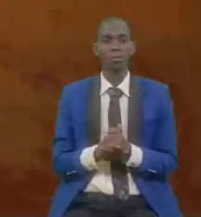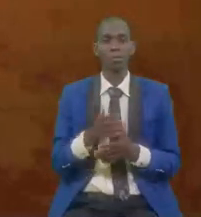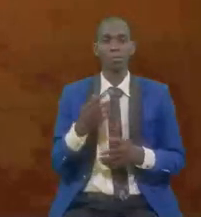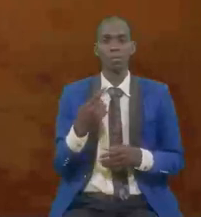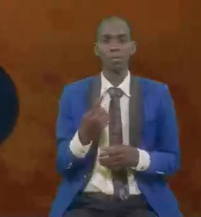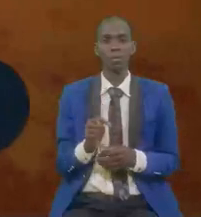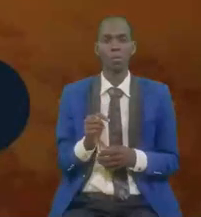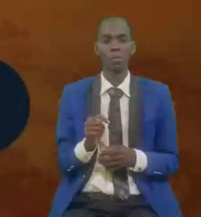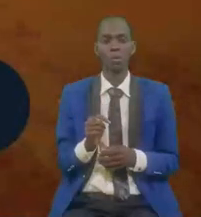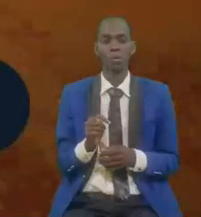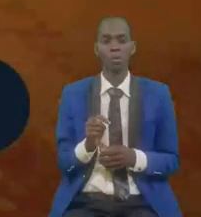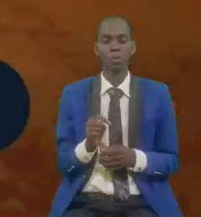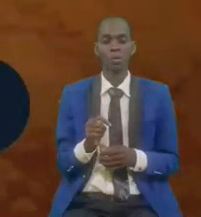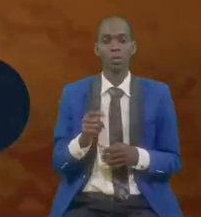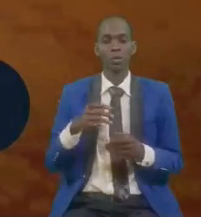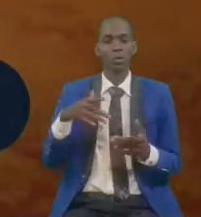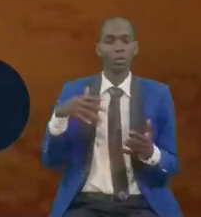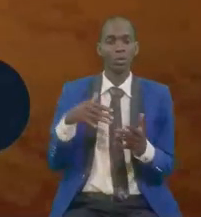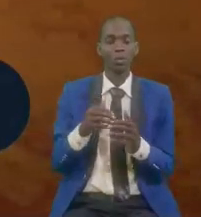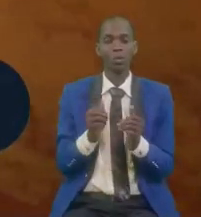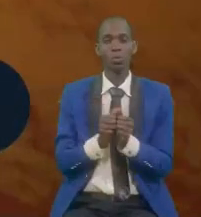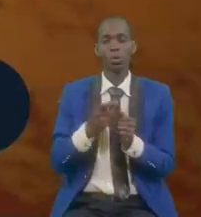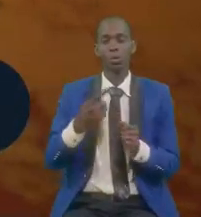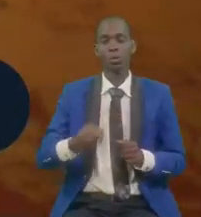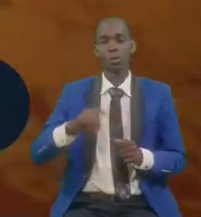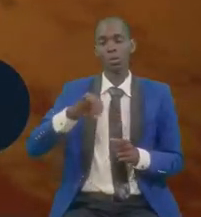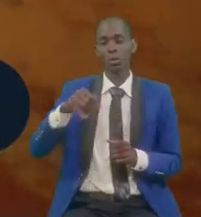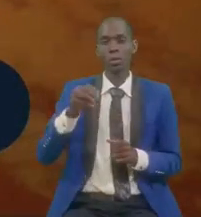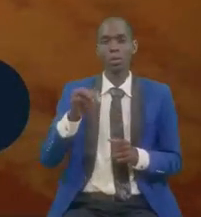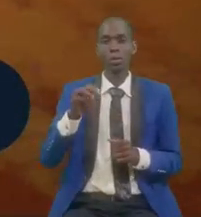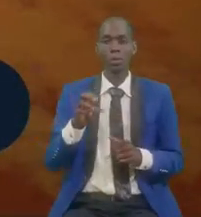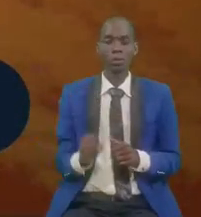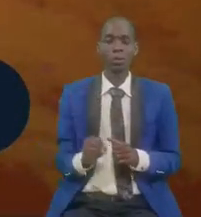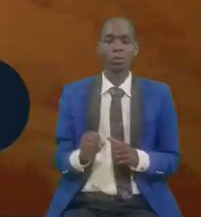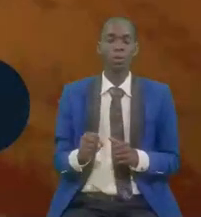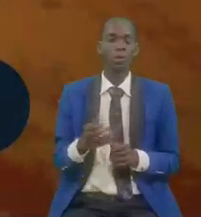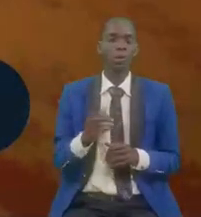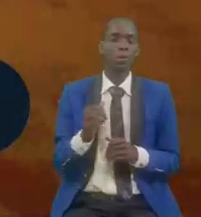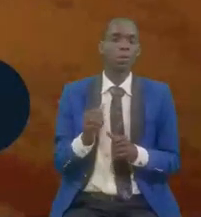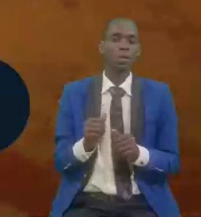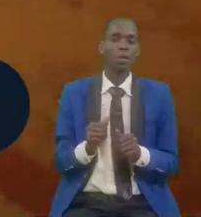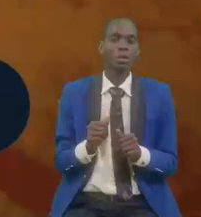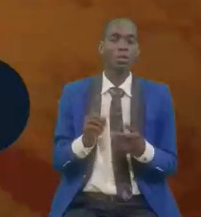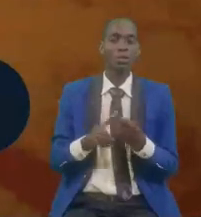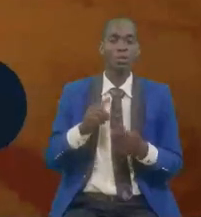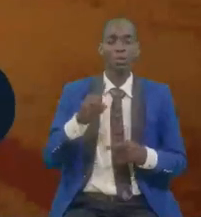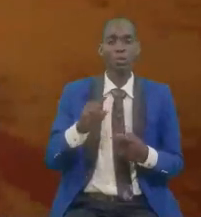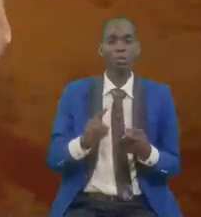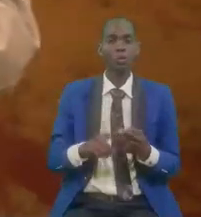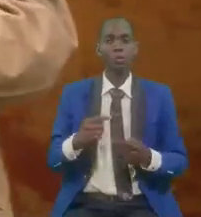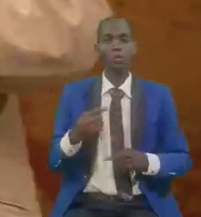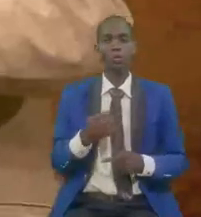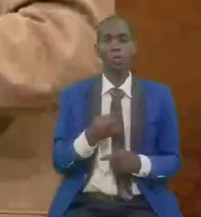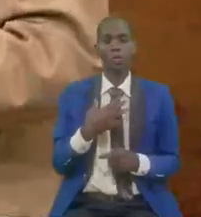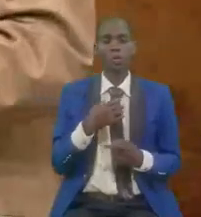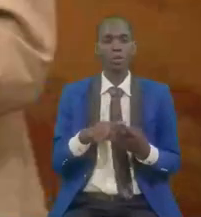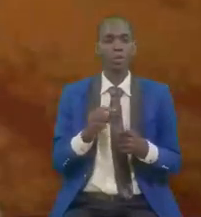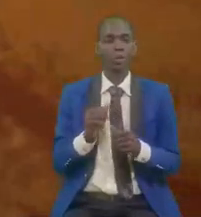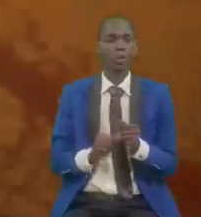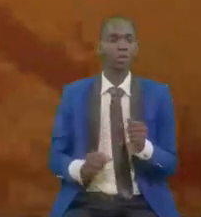dans l'épître de Jacques à tous les croyants, partout à vous, à moi et à